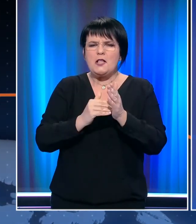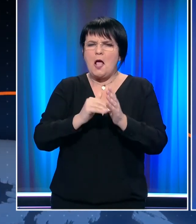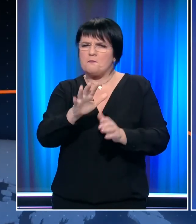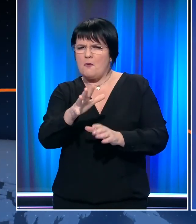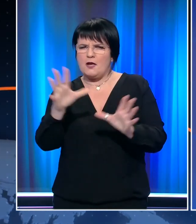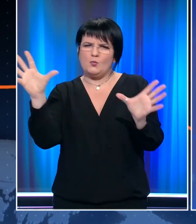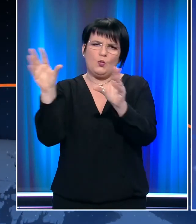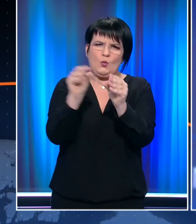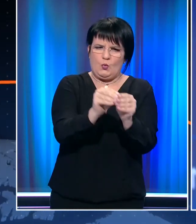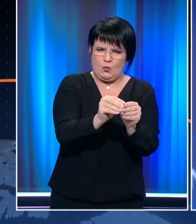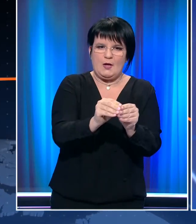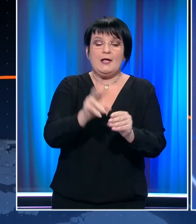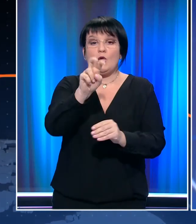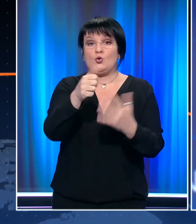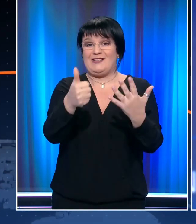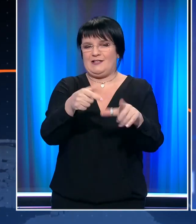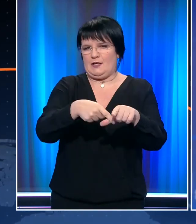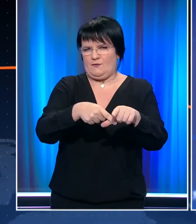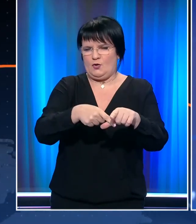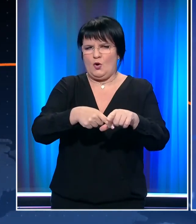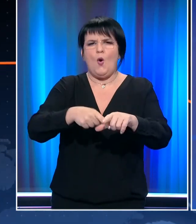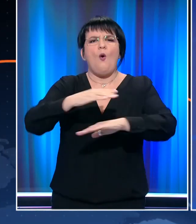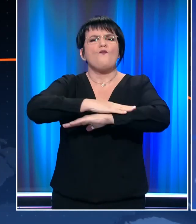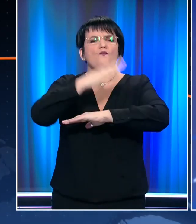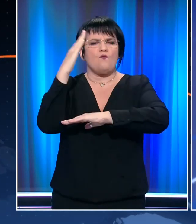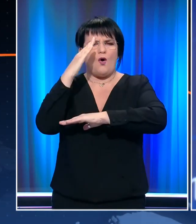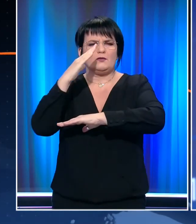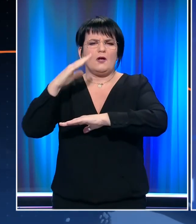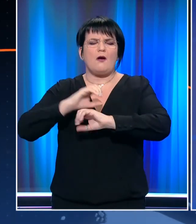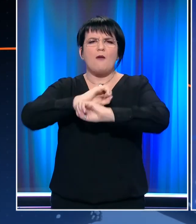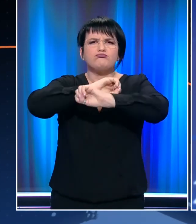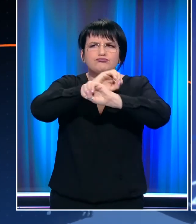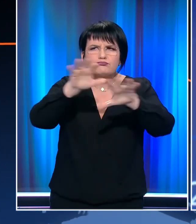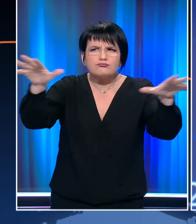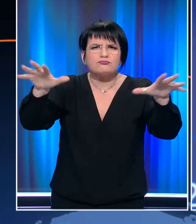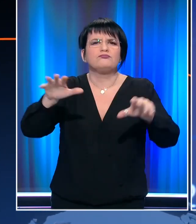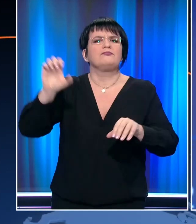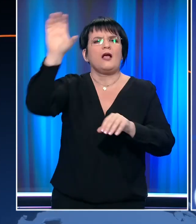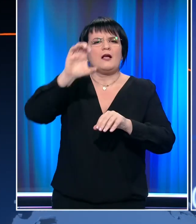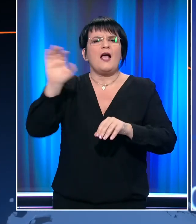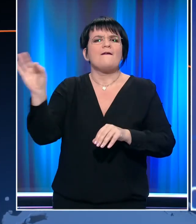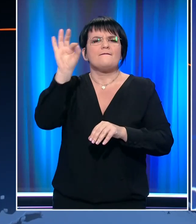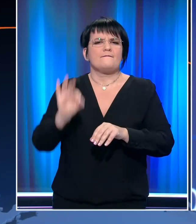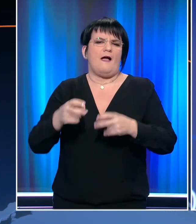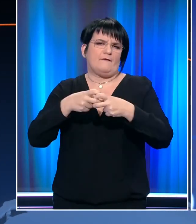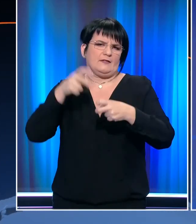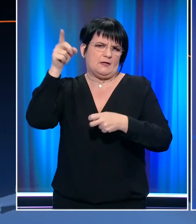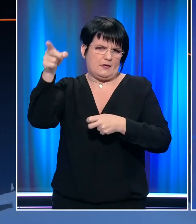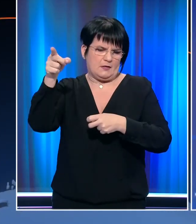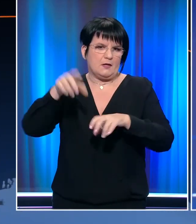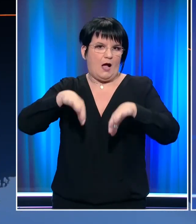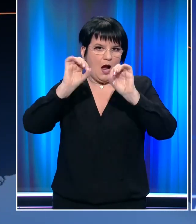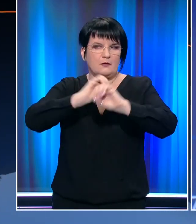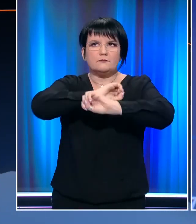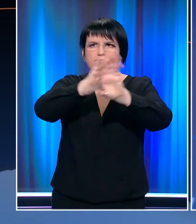φτάνουν στις 26 Δεκεμβρίου. Ήδη φορτηγά με εκατομμύρια δόσεις προς τα κράτη-μέλη ξεκίνησαν από το εργοστάσιο των Βρυξελών. Την ίδια ώρα,